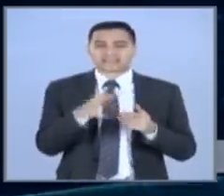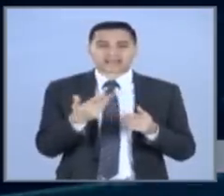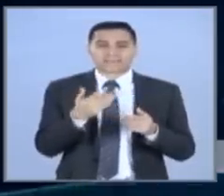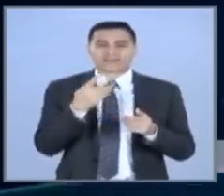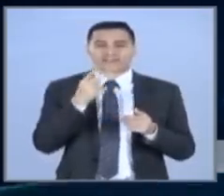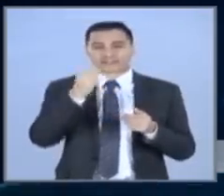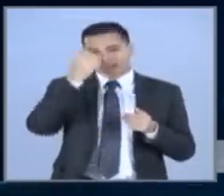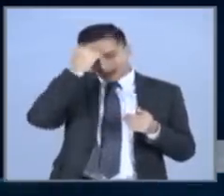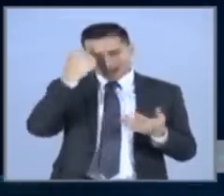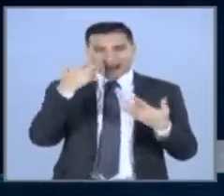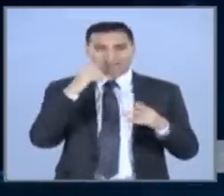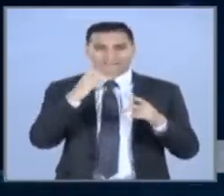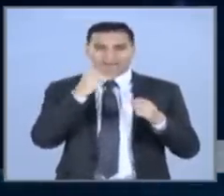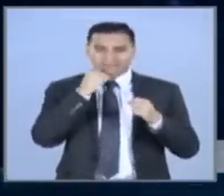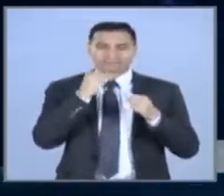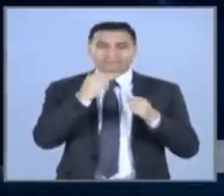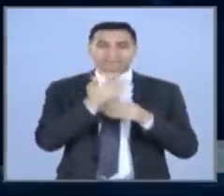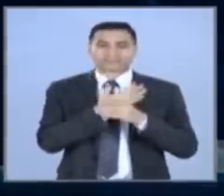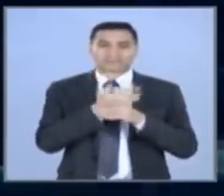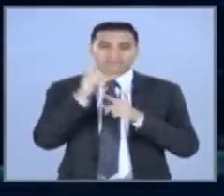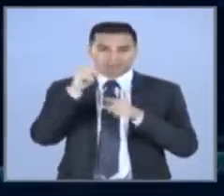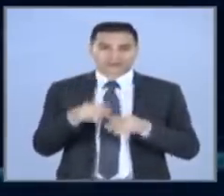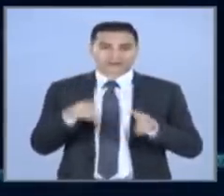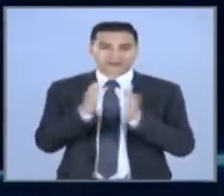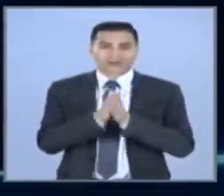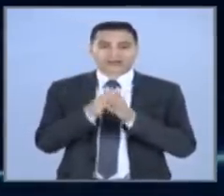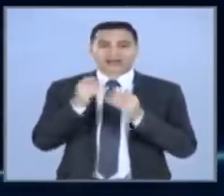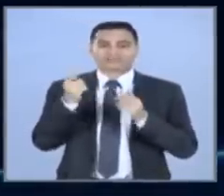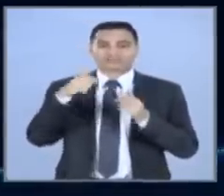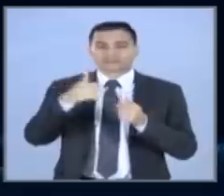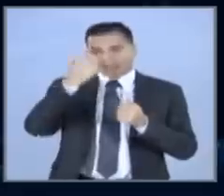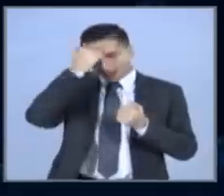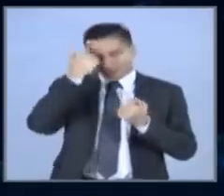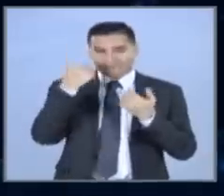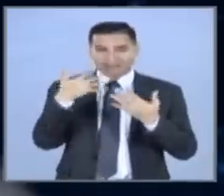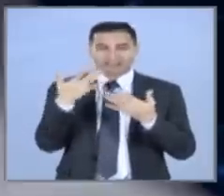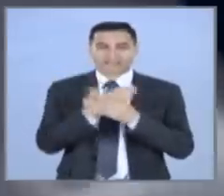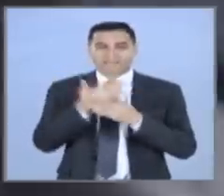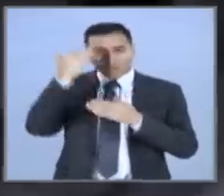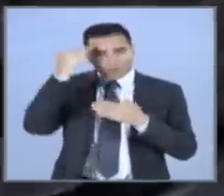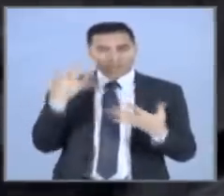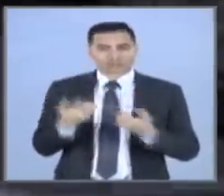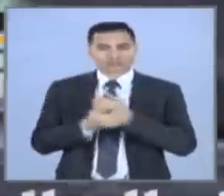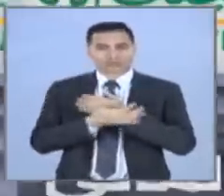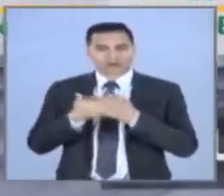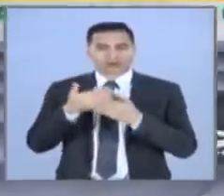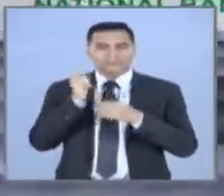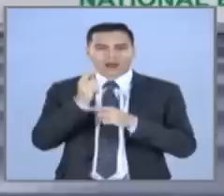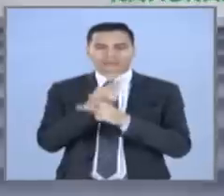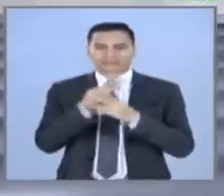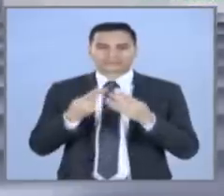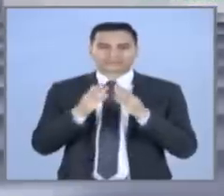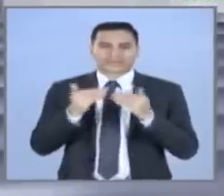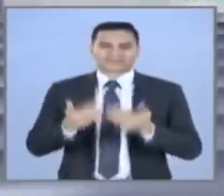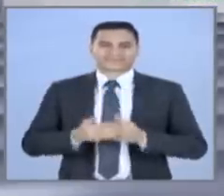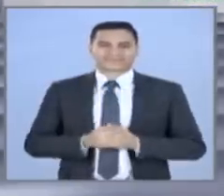يساوي 20,000 جنيه، ويبقى الرصيد لحد دلوقتي 65,000 جنيه في خزنة البنك الأهلي لدعم المرأة